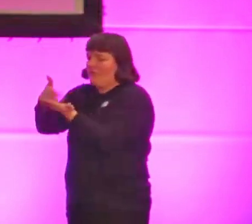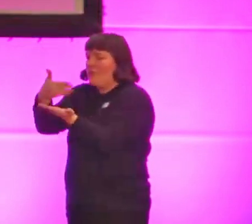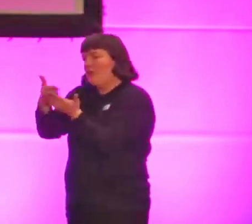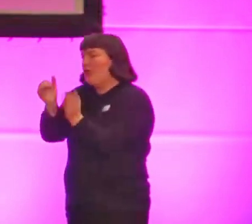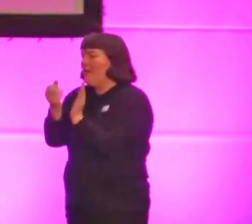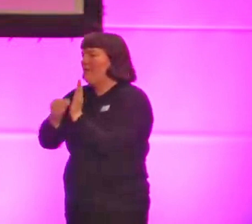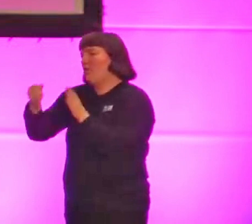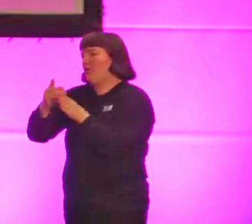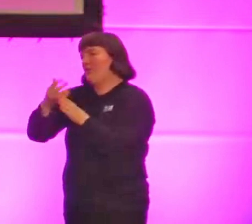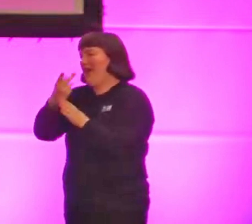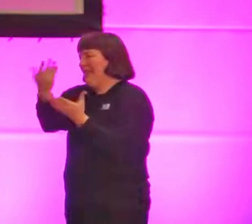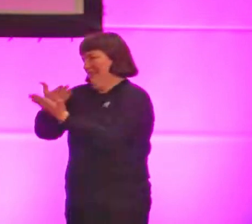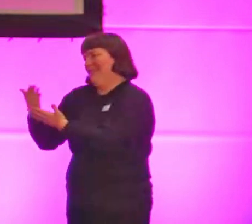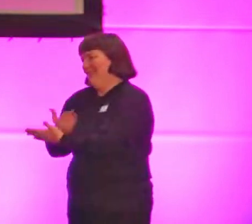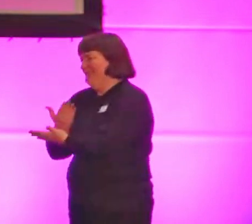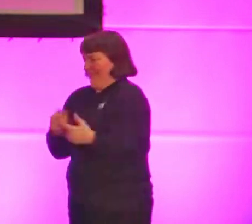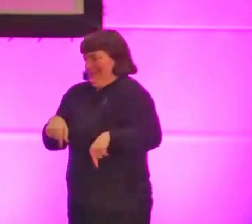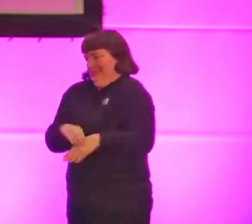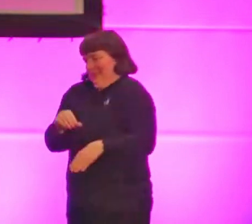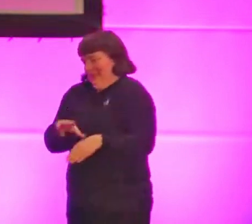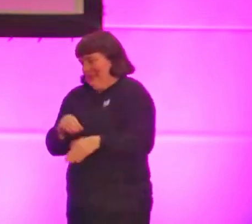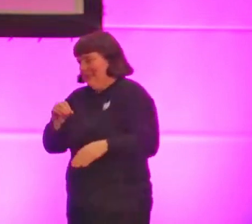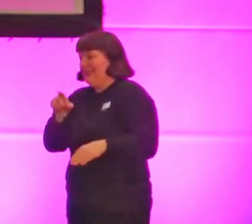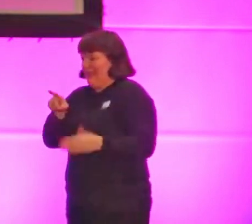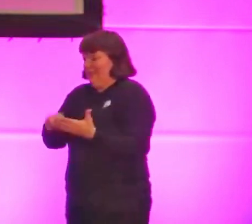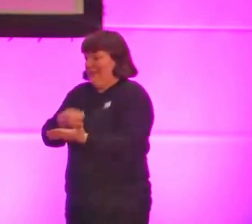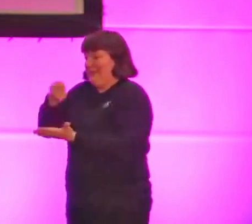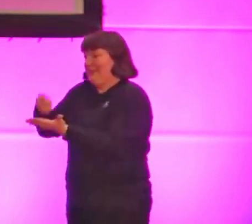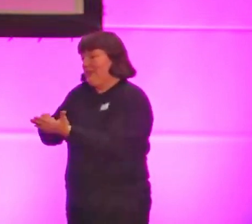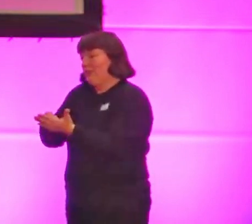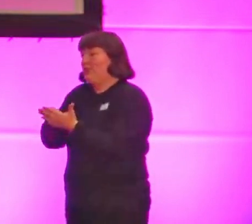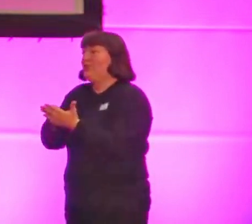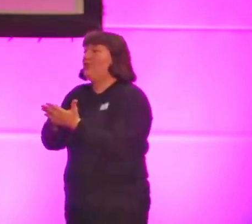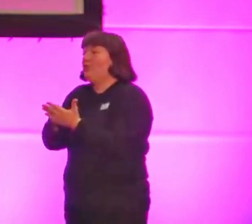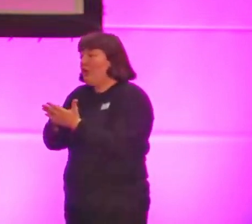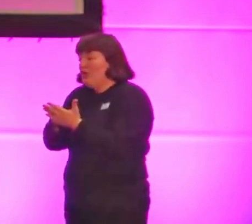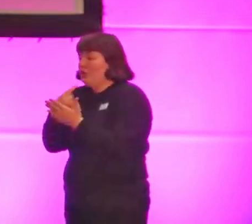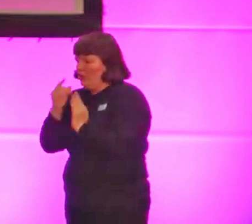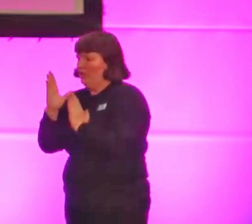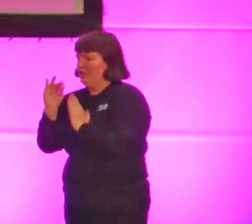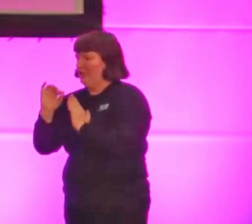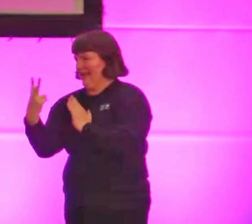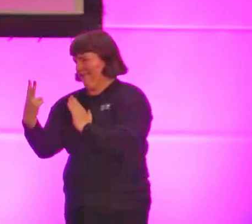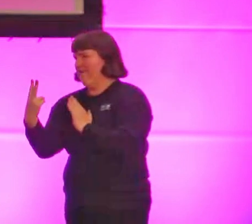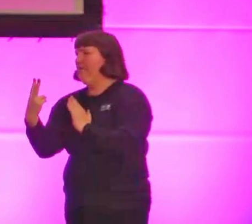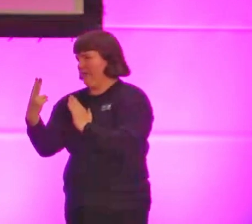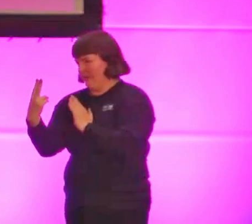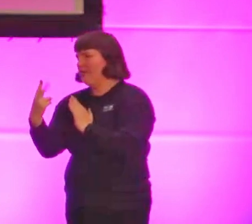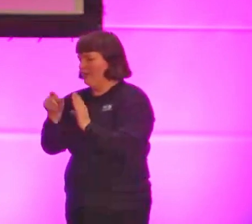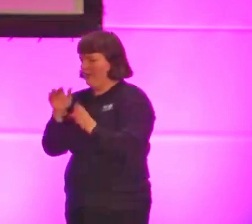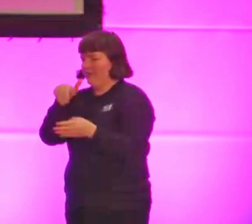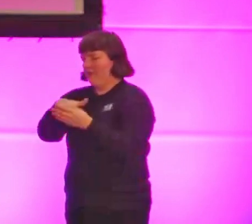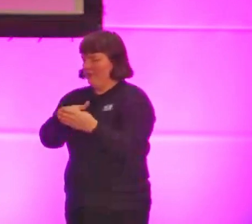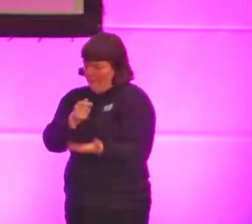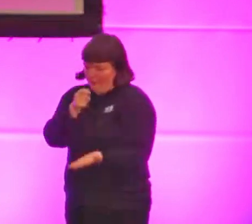gått utomlands. Och det beslutet, även här hävdade man jäv, att de som deltagit i